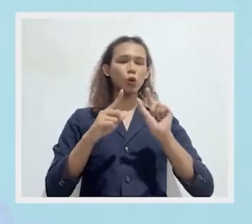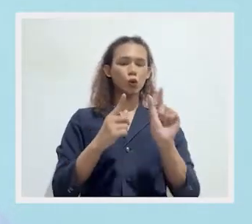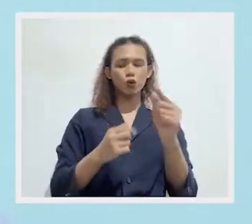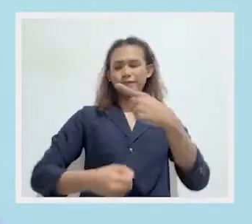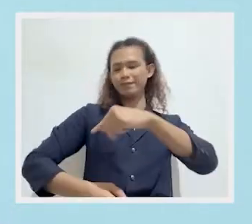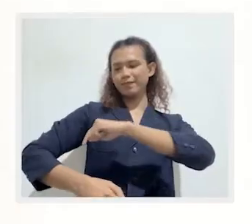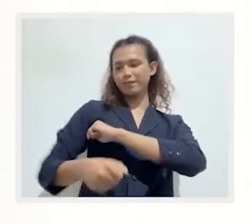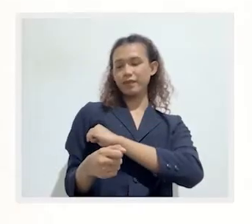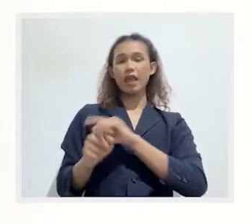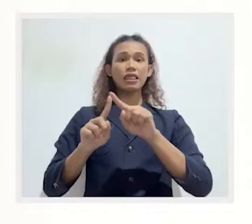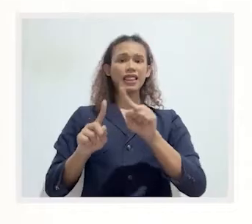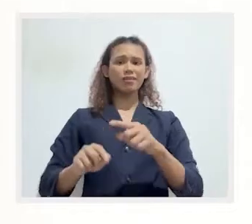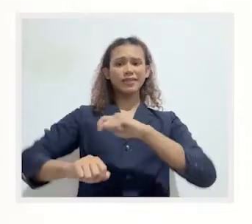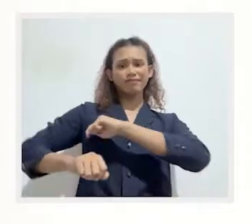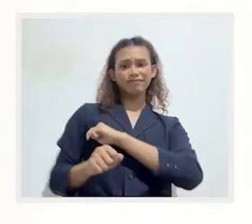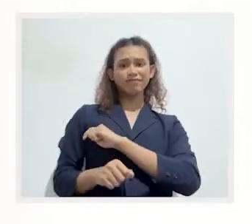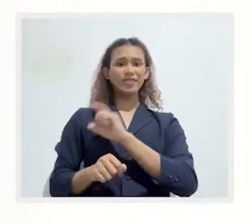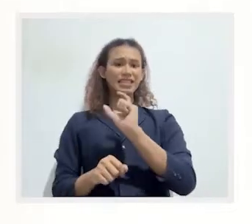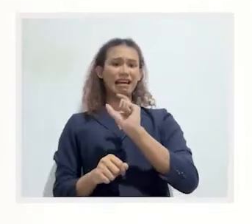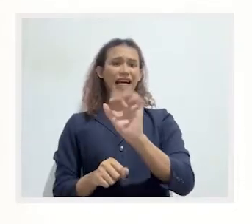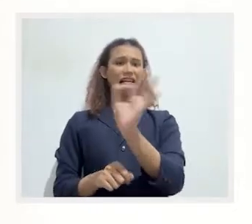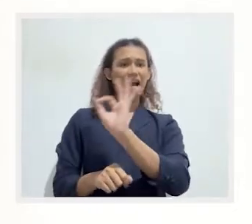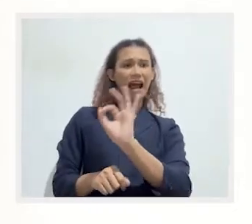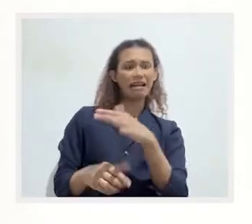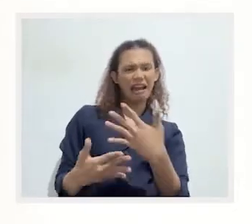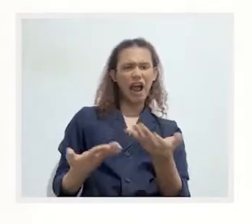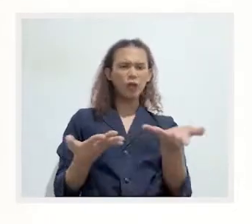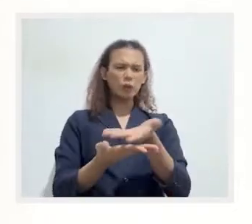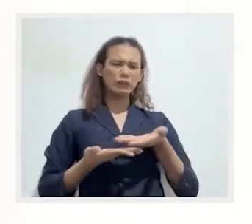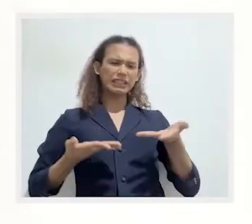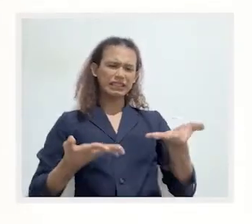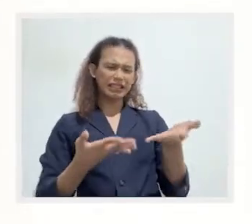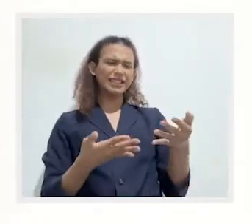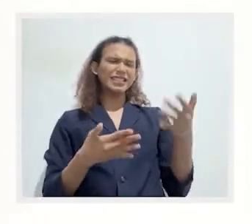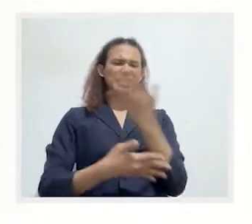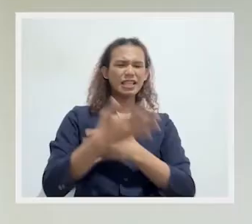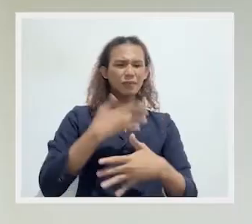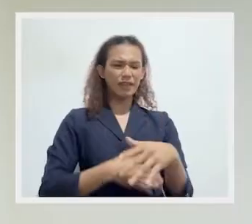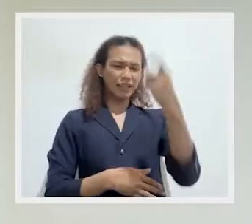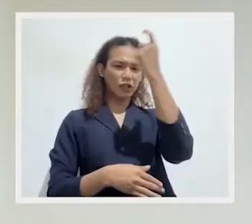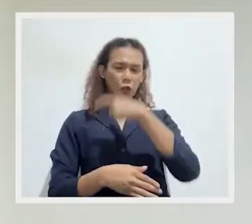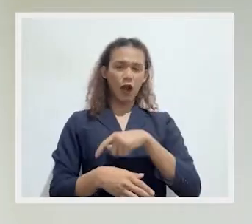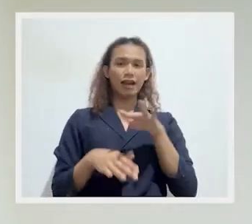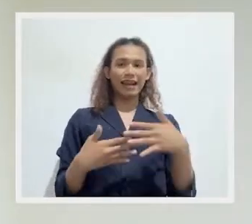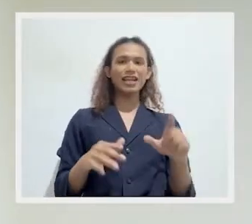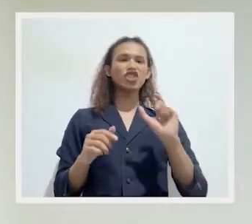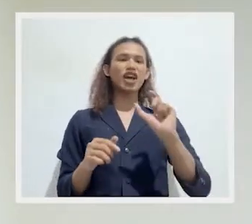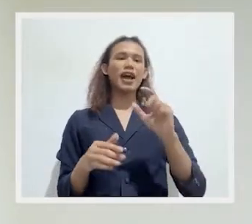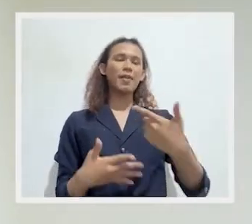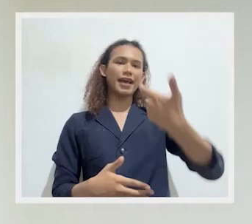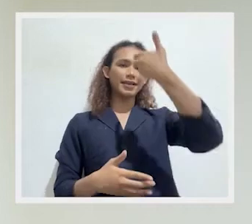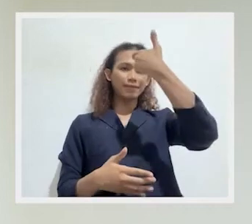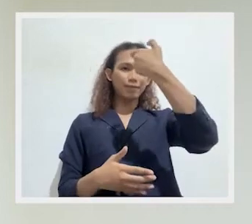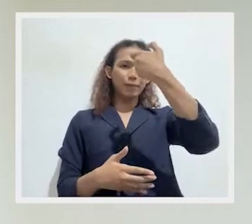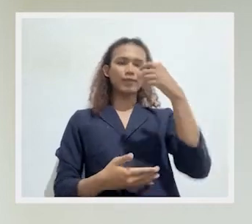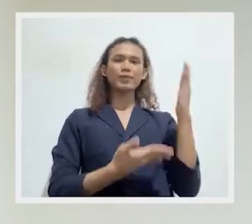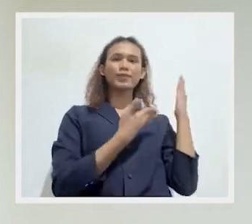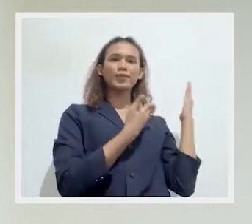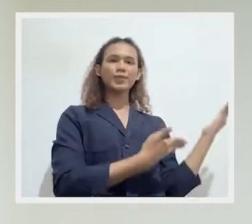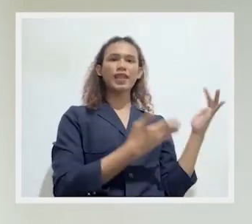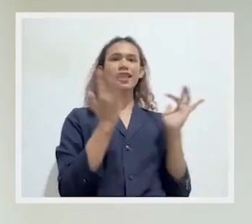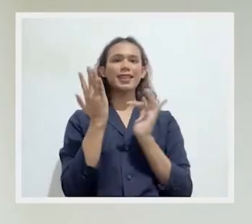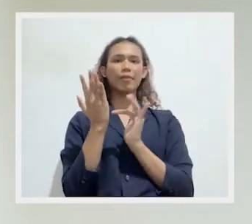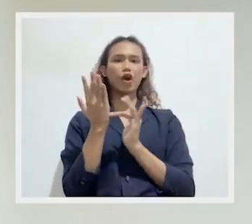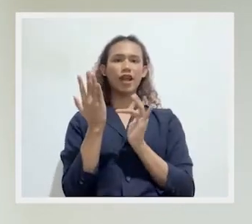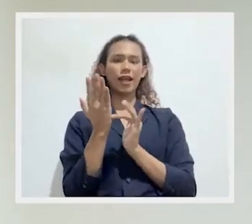lipat ketiak. Bila tidak memungkinkan karena kondisi disabilitas pasien, pengukuran suhu tubuh dapat menggunakan termometer